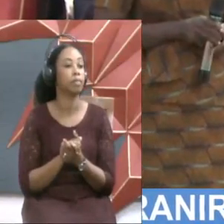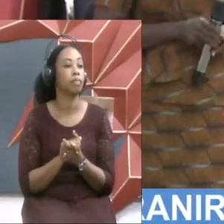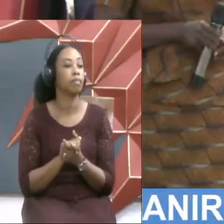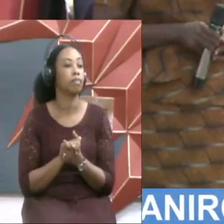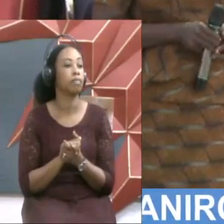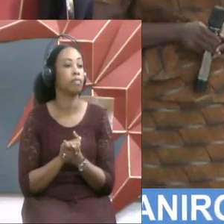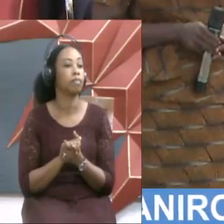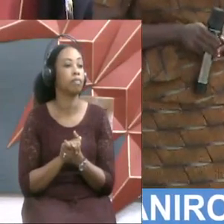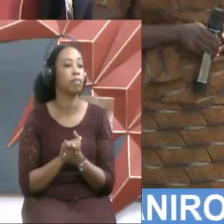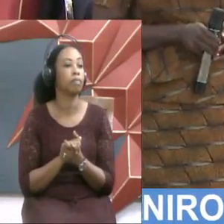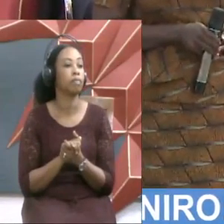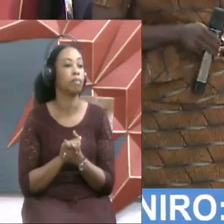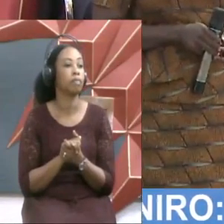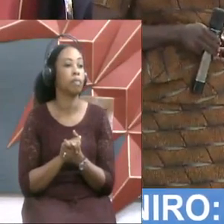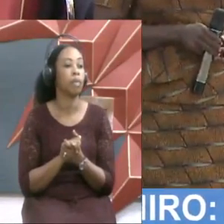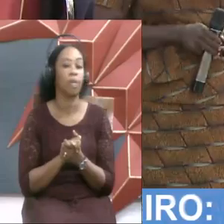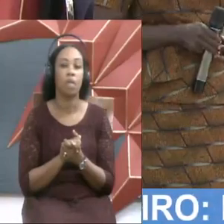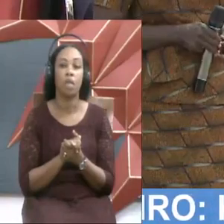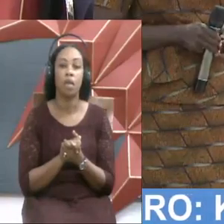S'il n'y a pas